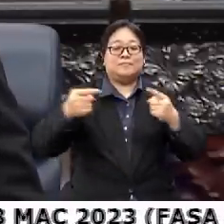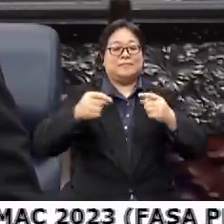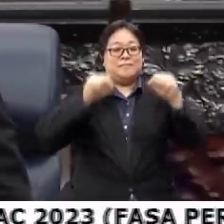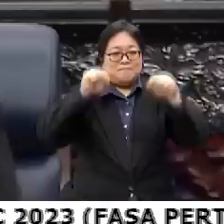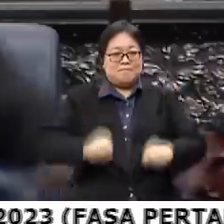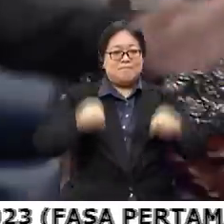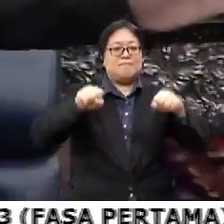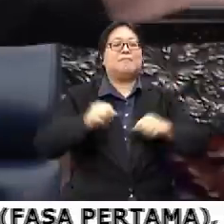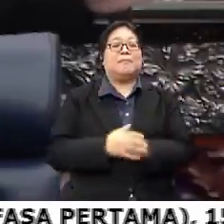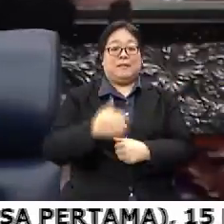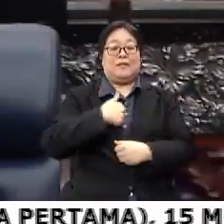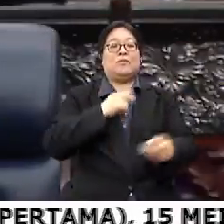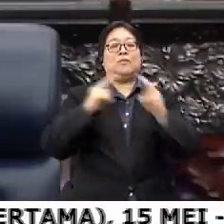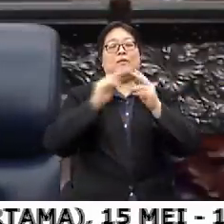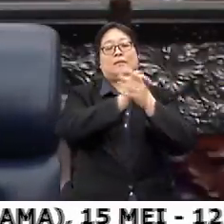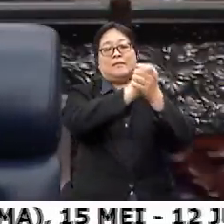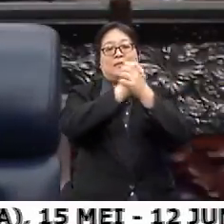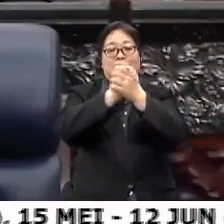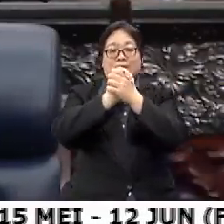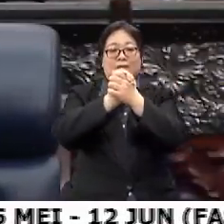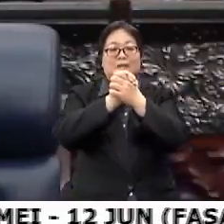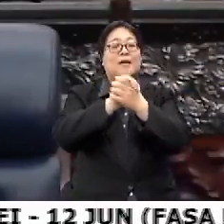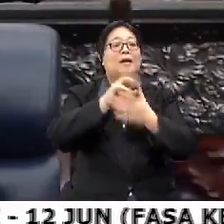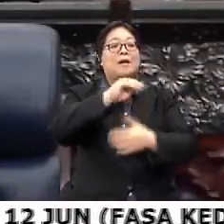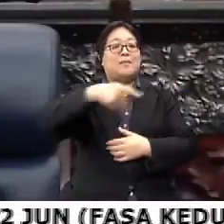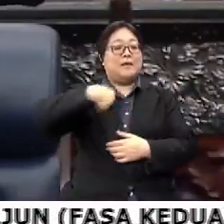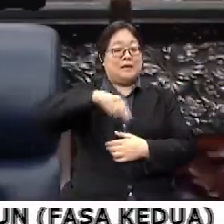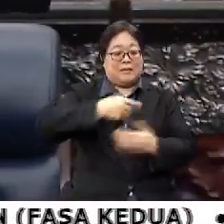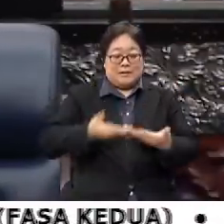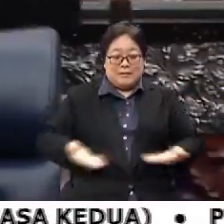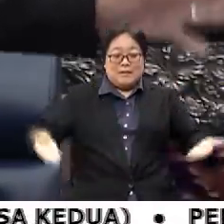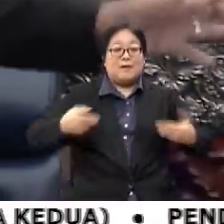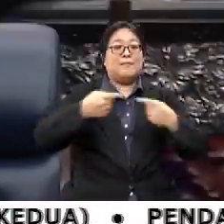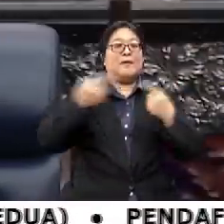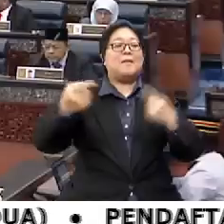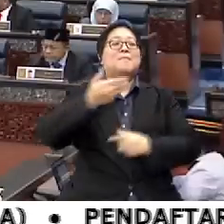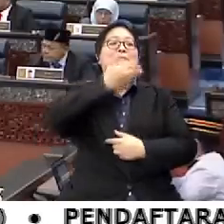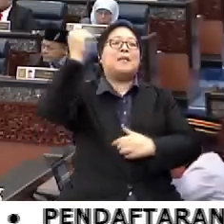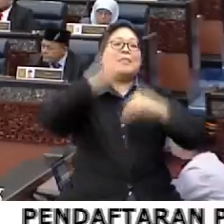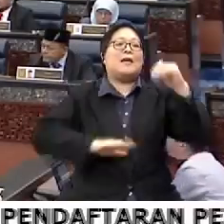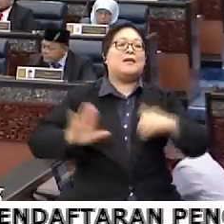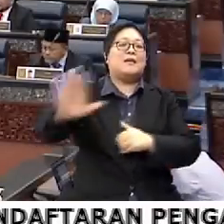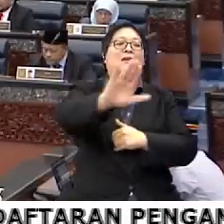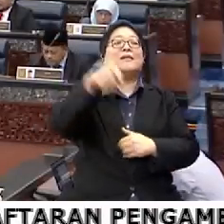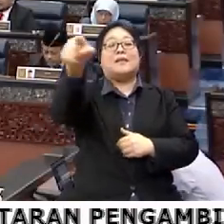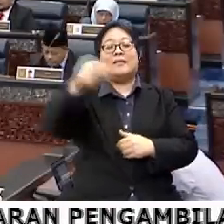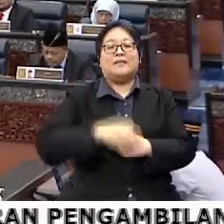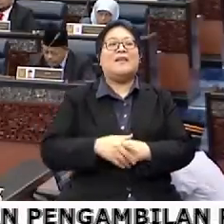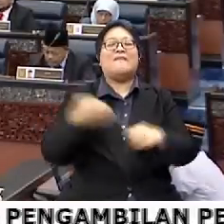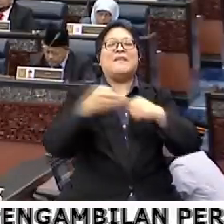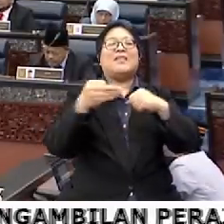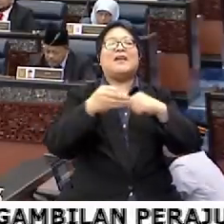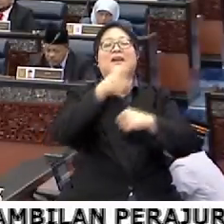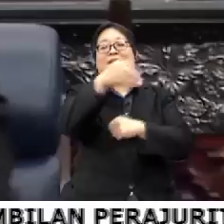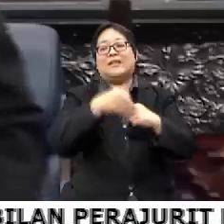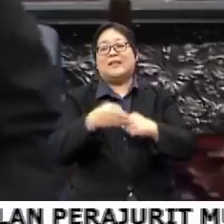berwibawa. Saya nak ucap tahniah. Prestasi ahli-ahli kita di sebelah sini, pembangkang, jauh lagi hebat daripada di sebelah sana. Kaki fitnah, kaki